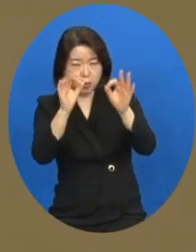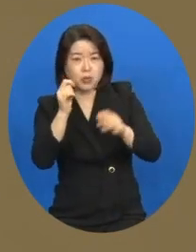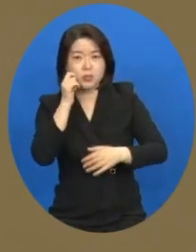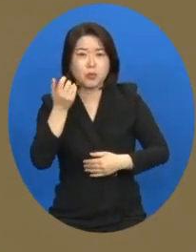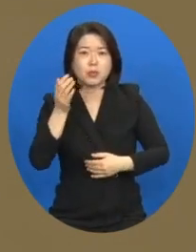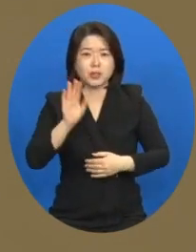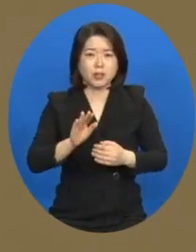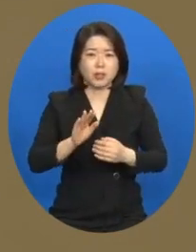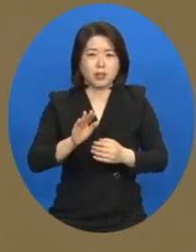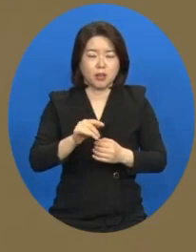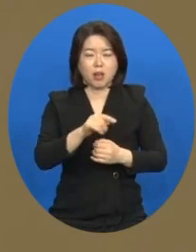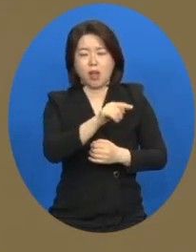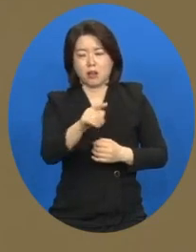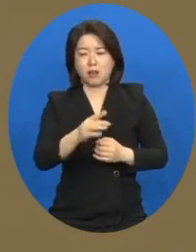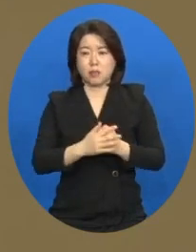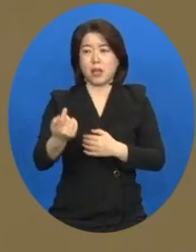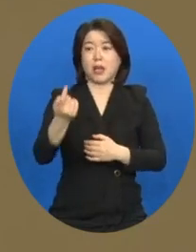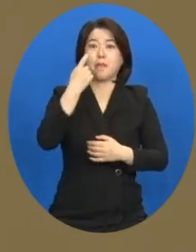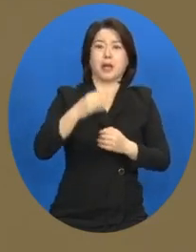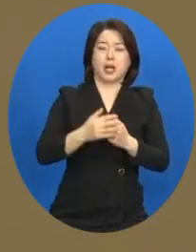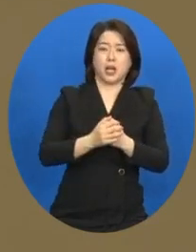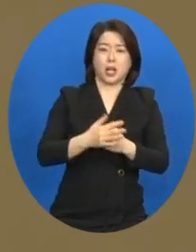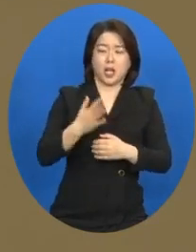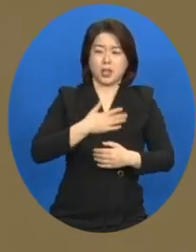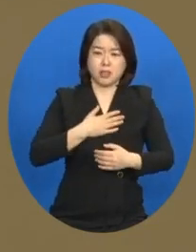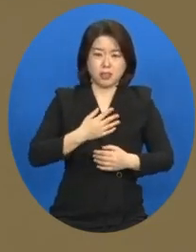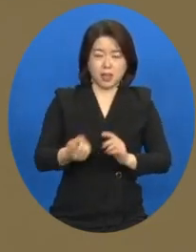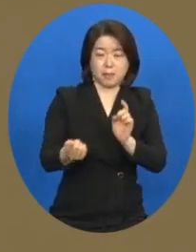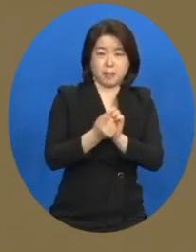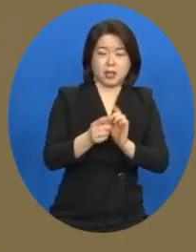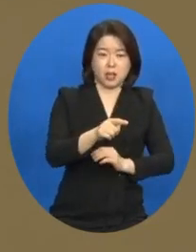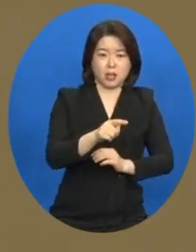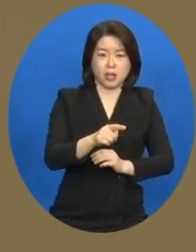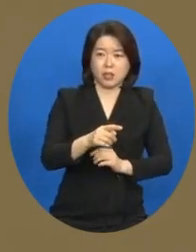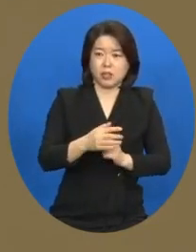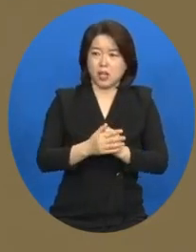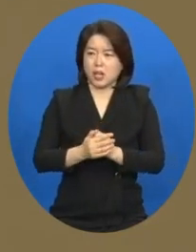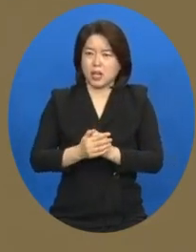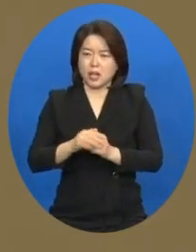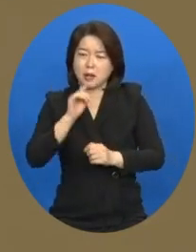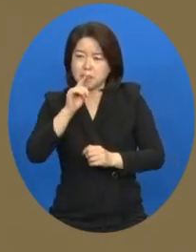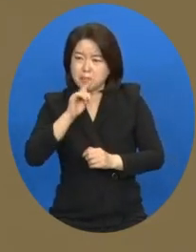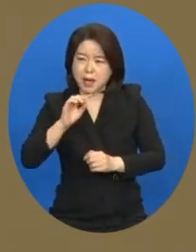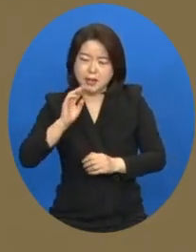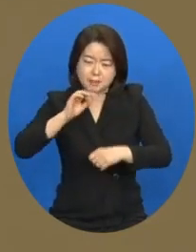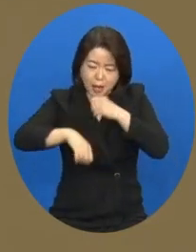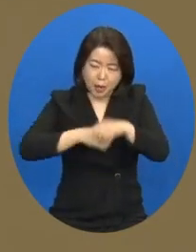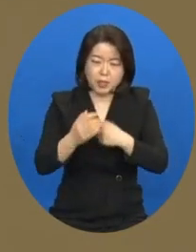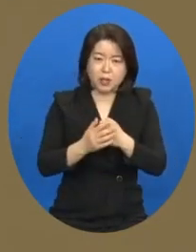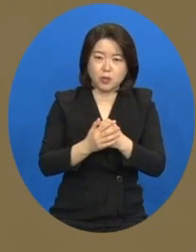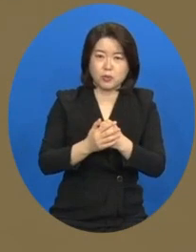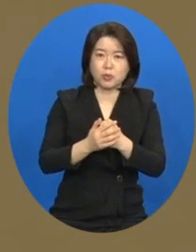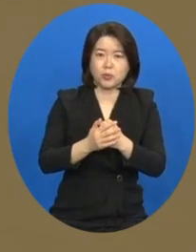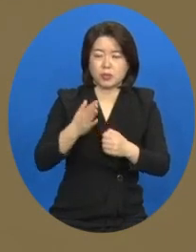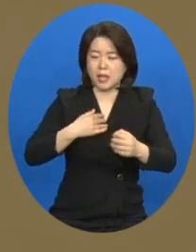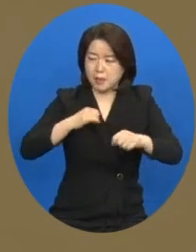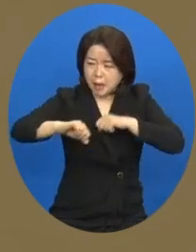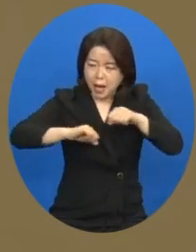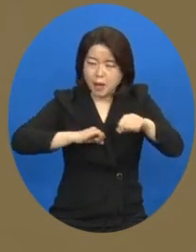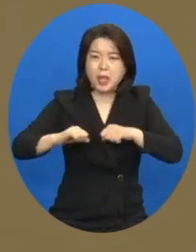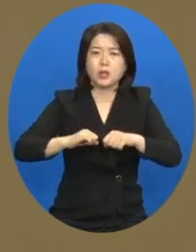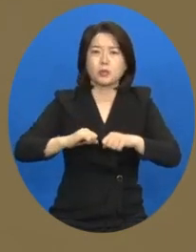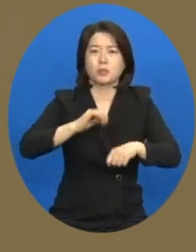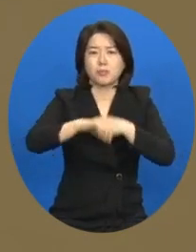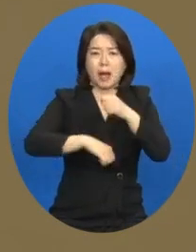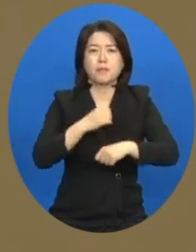반드시 당해요. 화부터 내고 안 할 말 하고 주워 담을 수 없는 행동하고 그리고